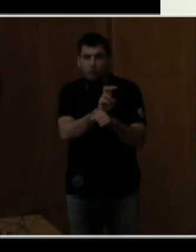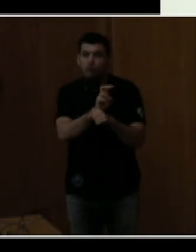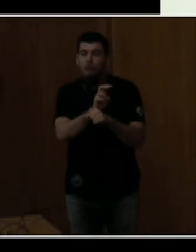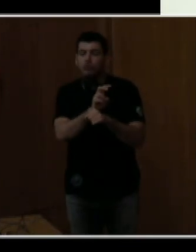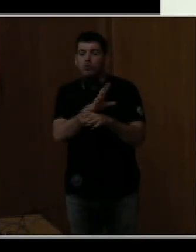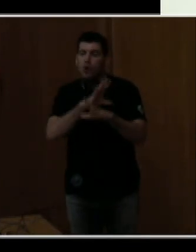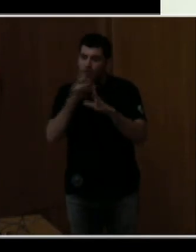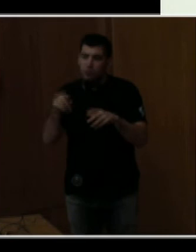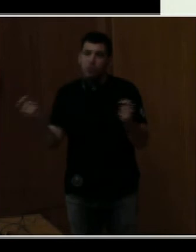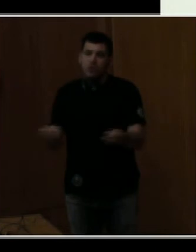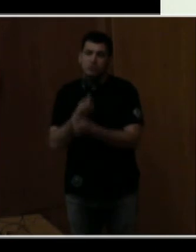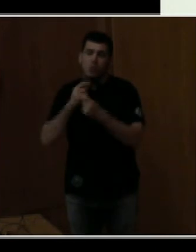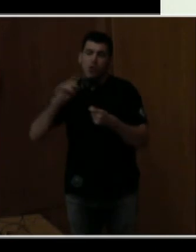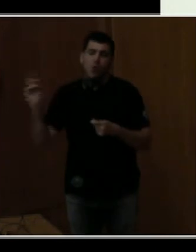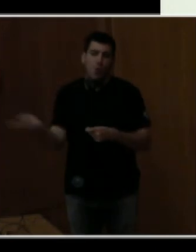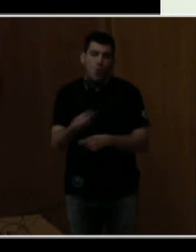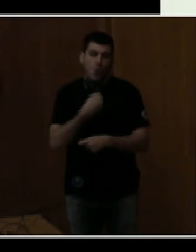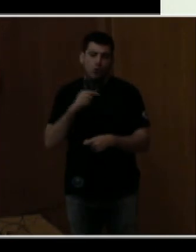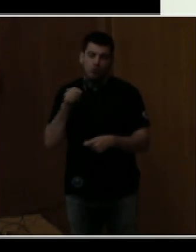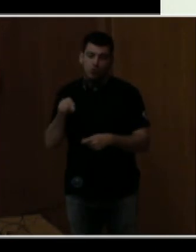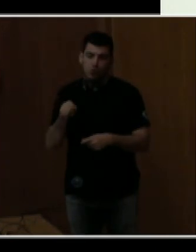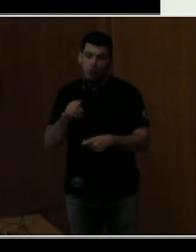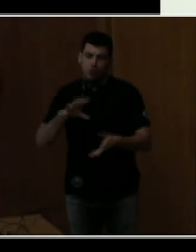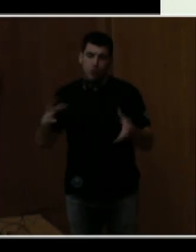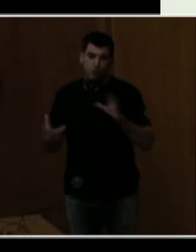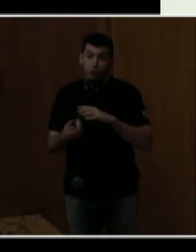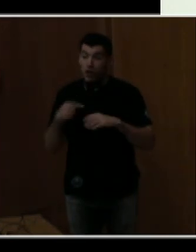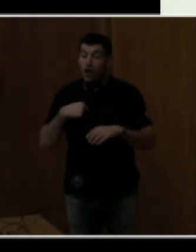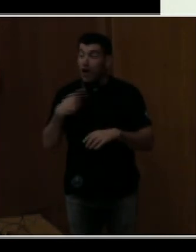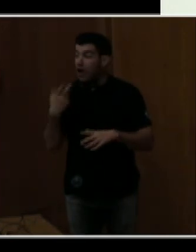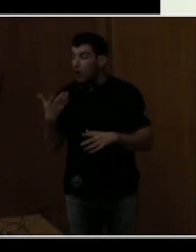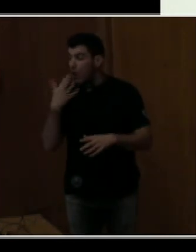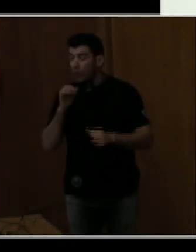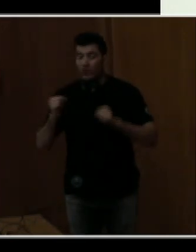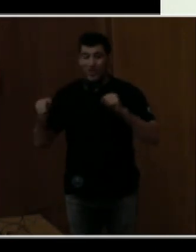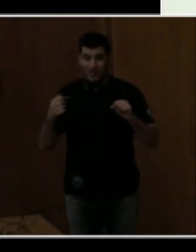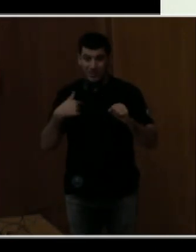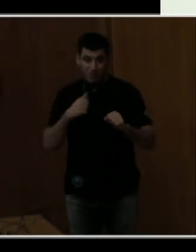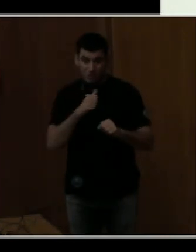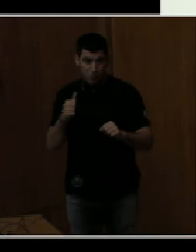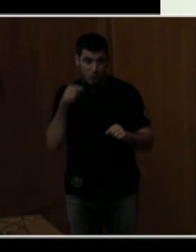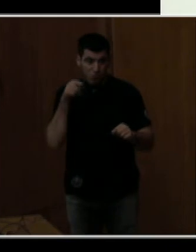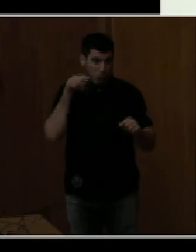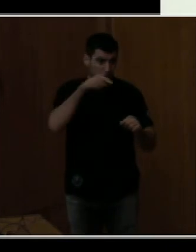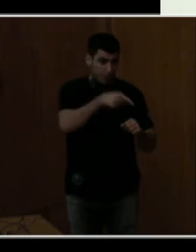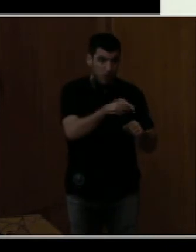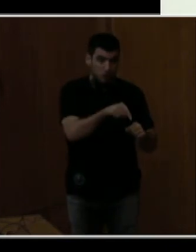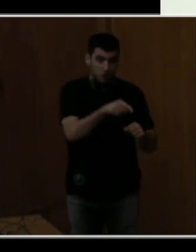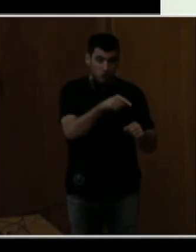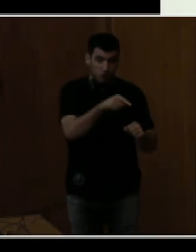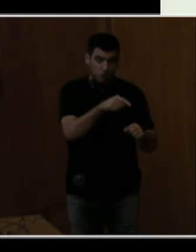όλος ο κόσμος. Επειδή λοιπόν ακριβώς η κίνηση πλέον δεν είναι μόνο προς το χρήστη, αλλά η κίνηση είναι και από το χρήστη